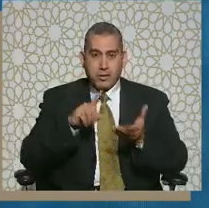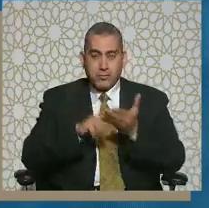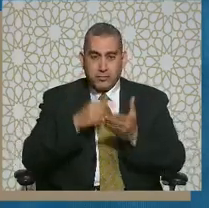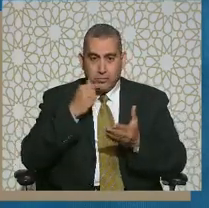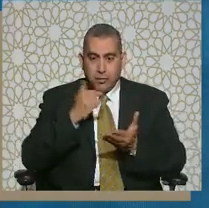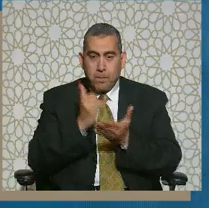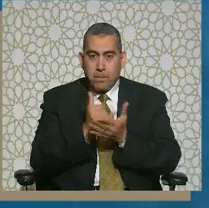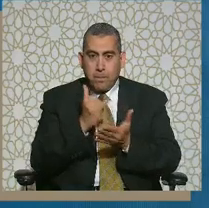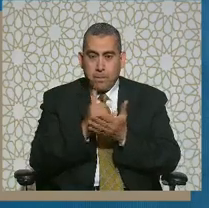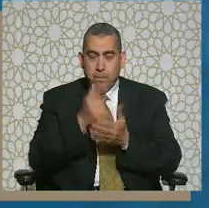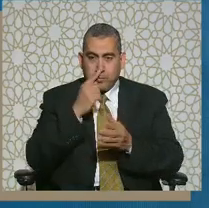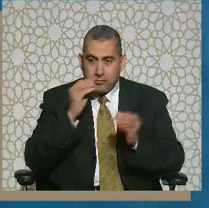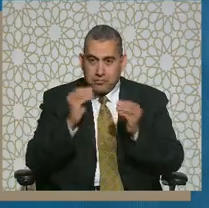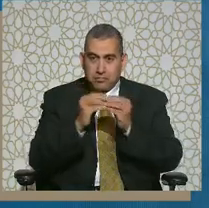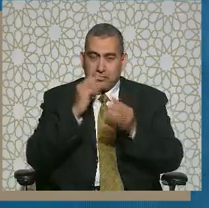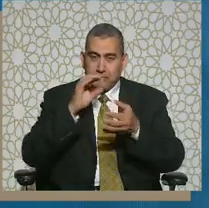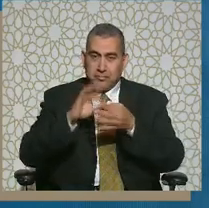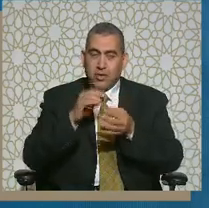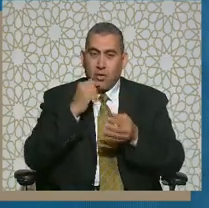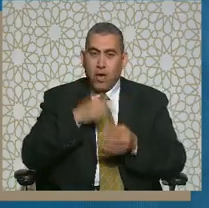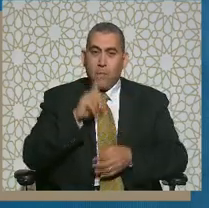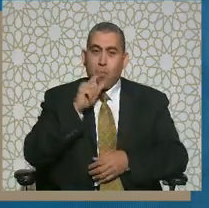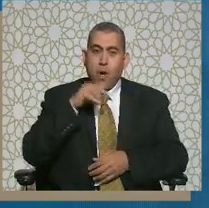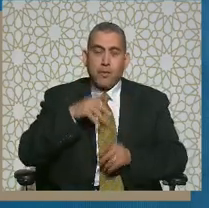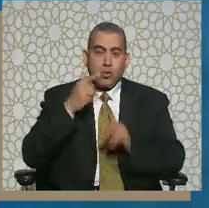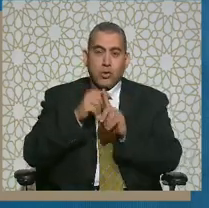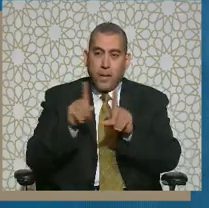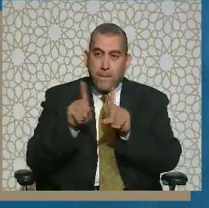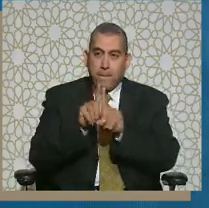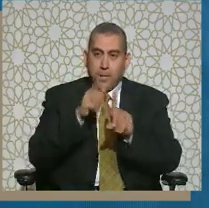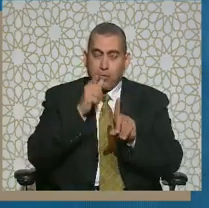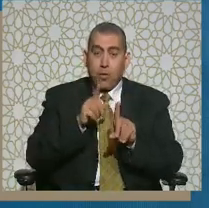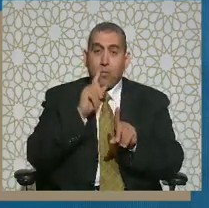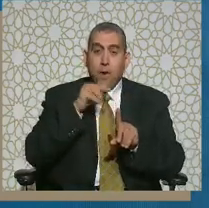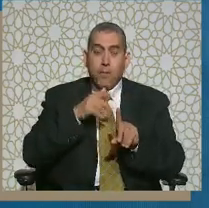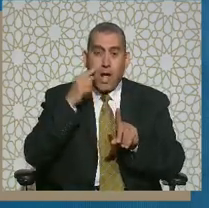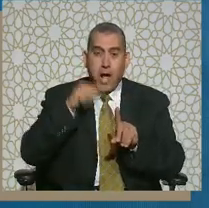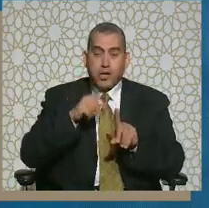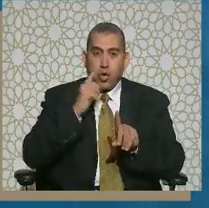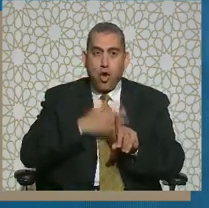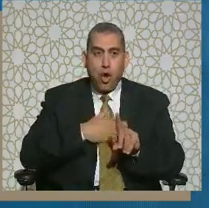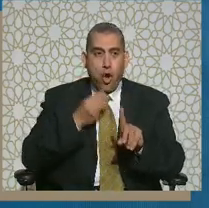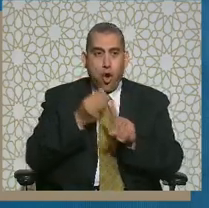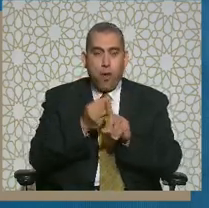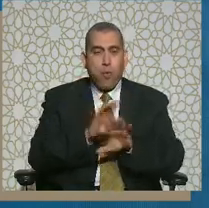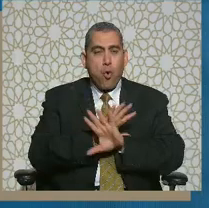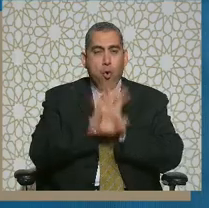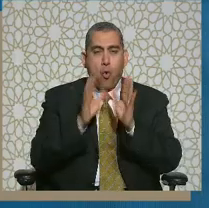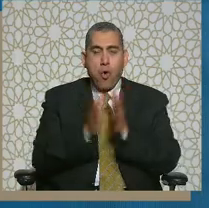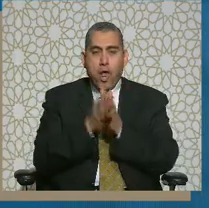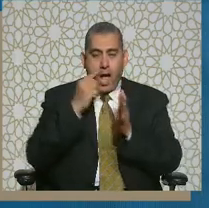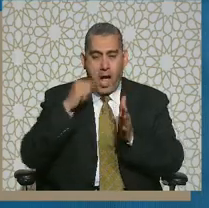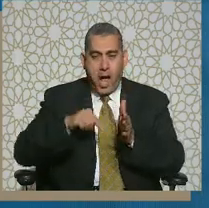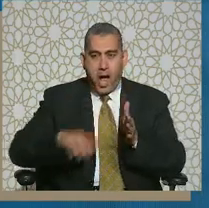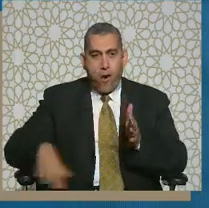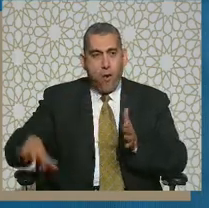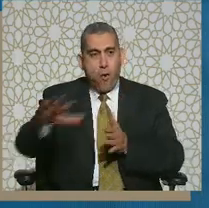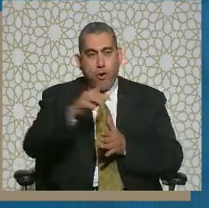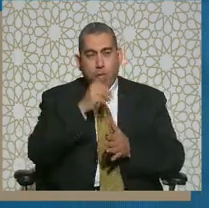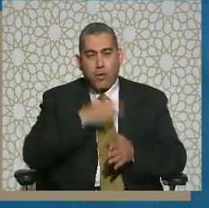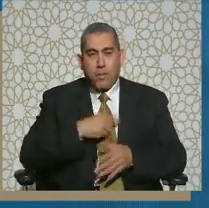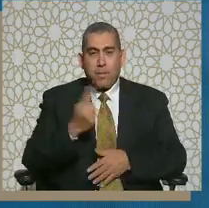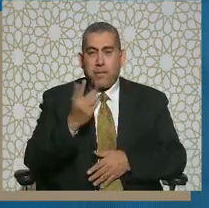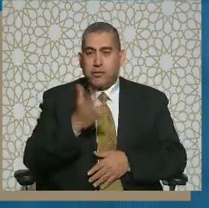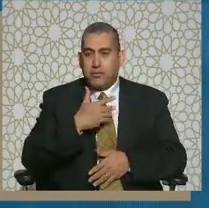عن الانس وعشان كده حضره النبي صلى الله عليه وسلم كان بيعيش الحب في كل اركان حياته ما فيش حد